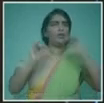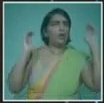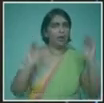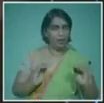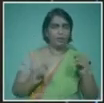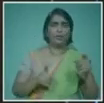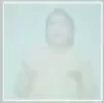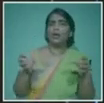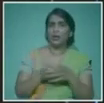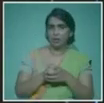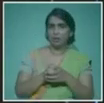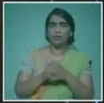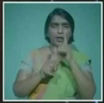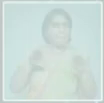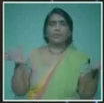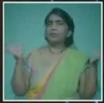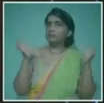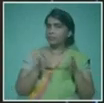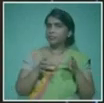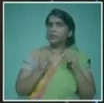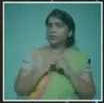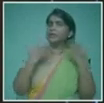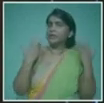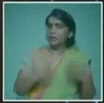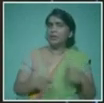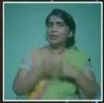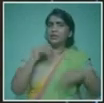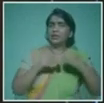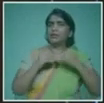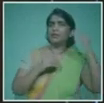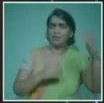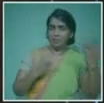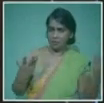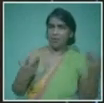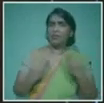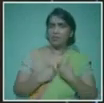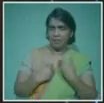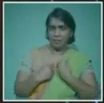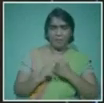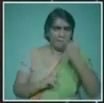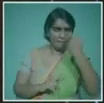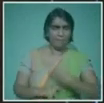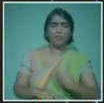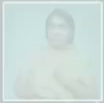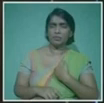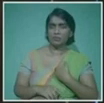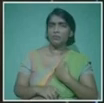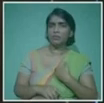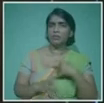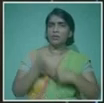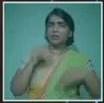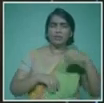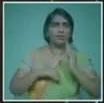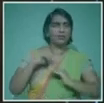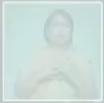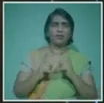කරන්න මේ සියලු පක්ෂ එකතු වෙලා එක මේසෙකට ඇවිල්ලා මේක ඉවර කරගත්තා නම් ඡන්ද කල් යන්නේ නැහැ. අනිත් එක මම පෞද්ගලිකව ඉන්නේ කරු කතානායකතුමා, මේ මැතිවරණ